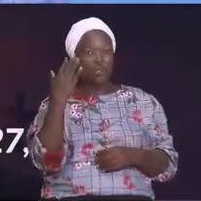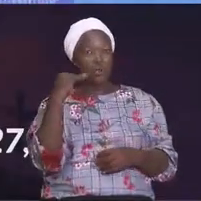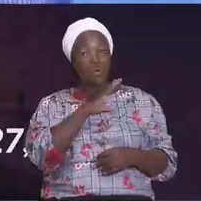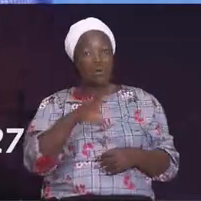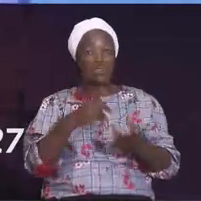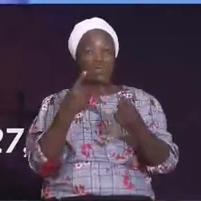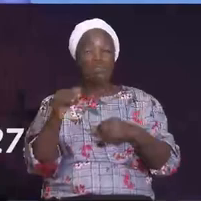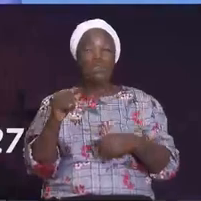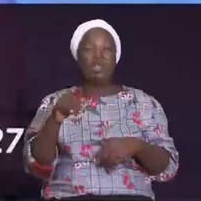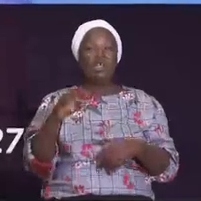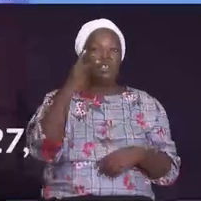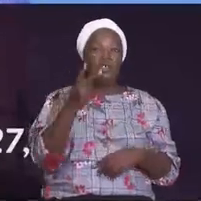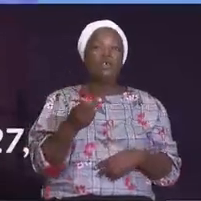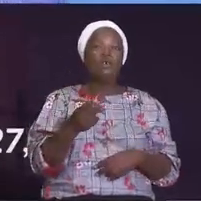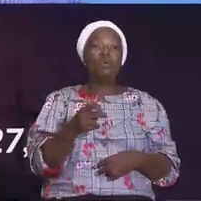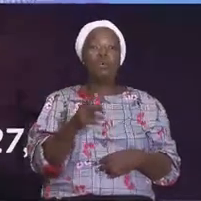Romains 4, 18.